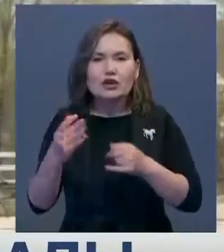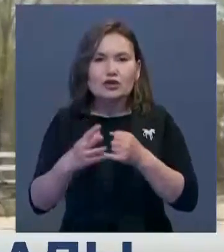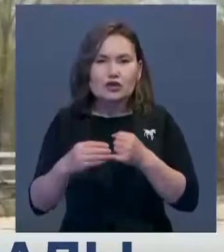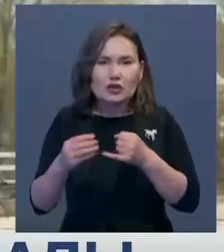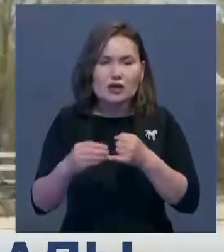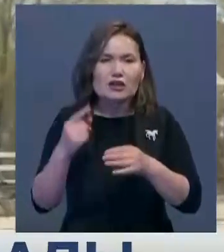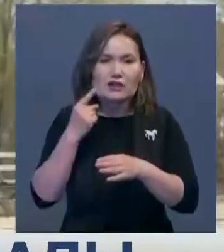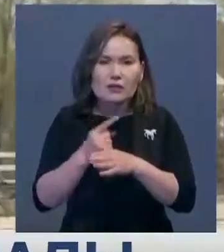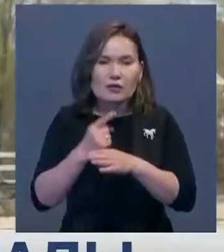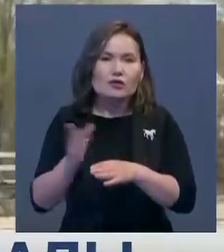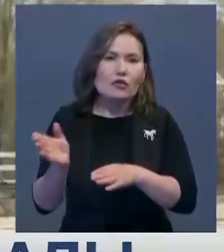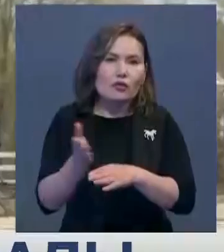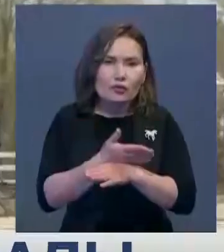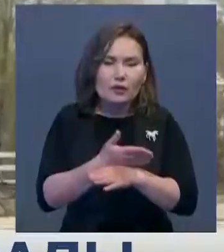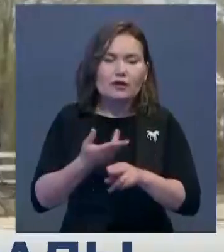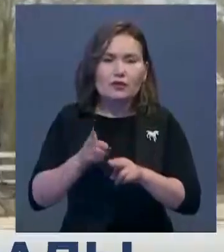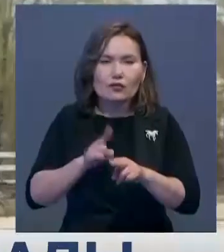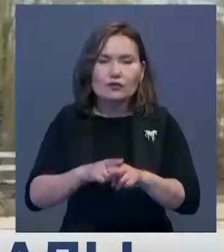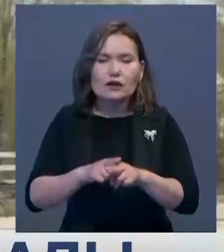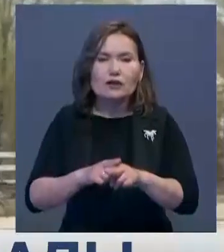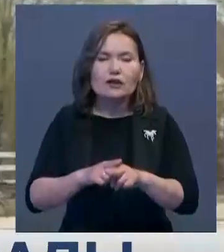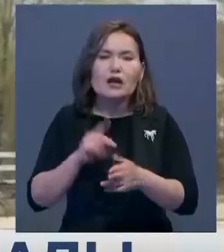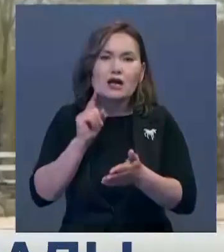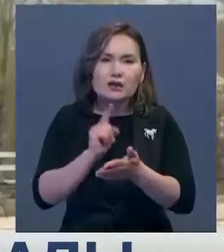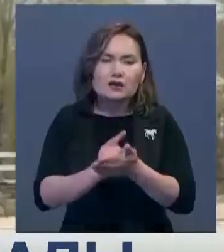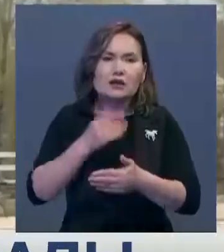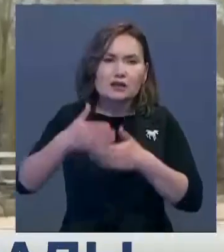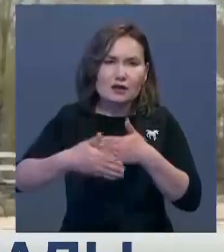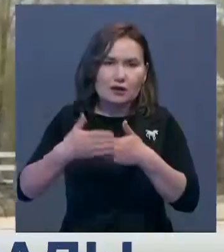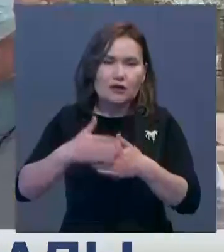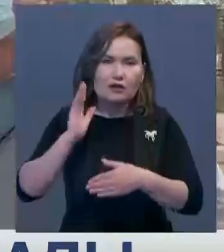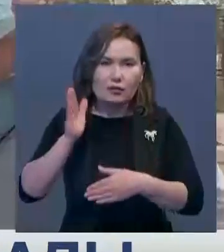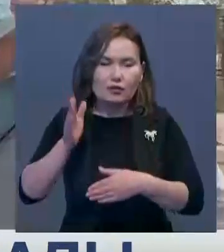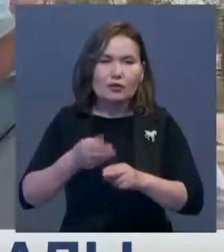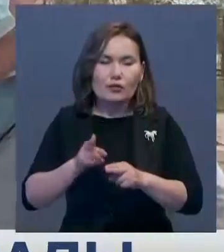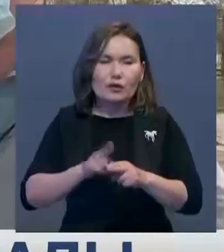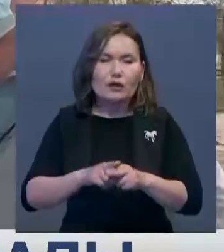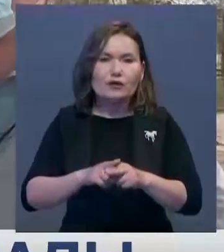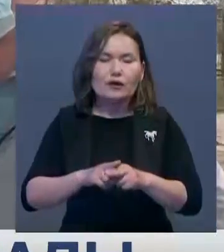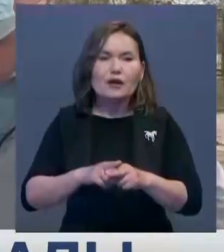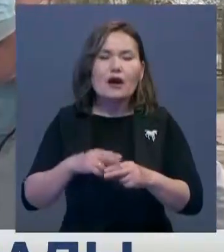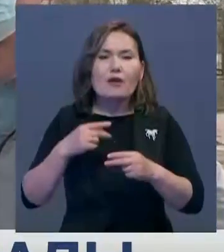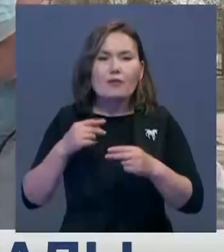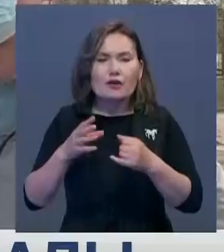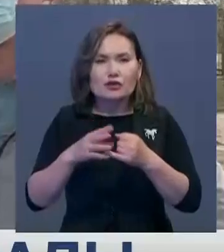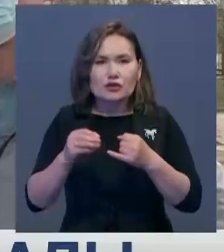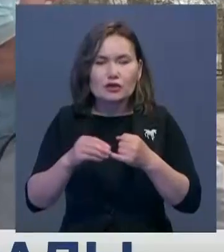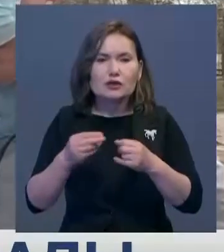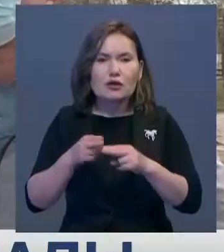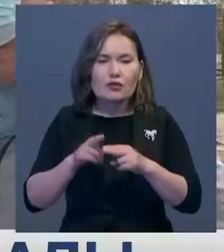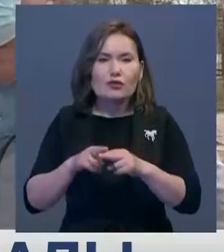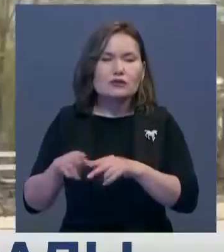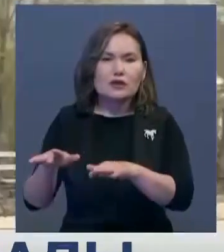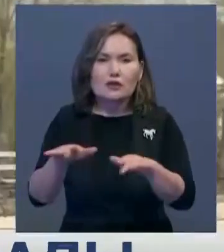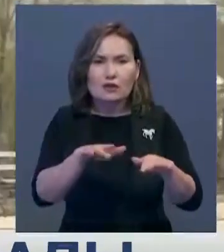отқан заңсыздықтары бойынша тиісті шаралар ұйымдастыратын боламыз. Малын өзгенің жеріне ол